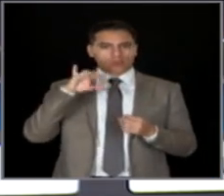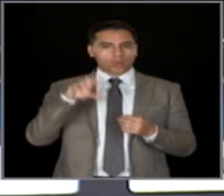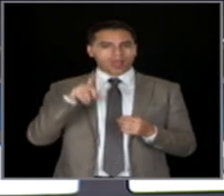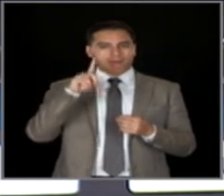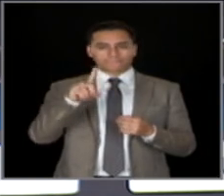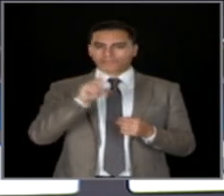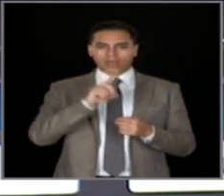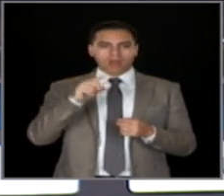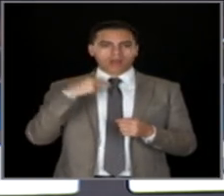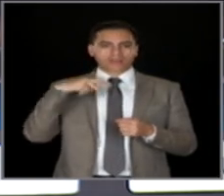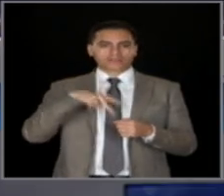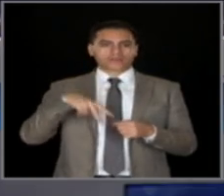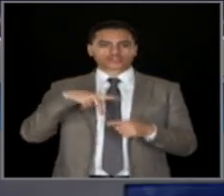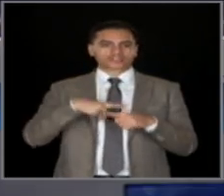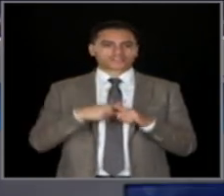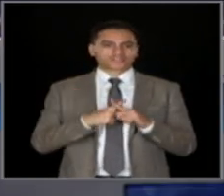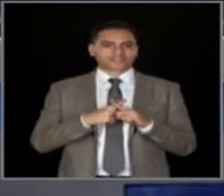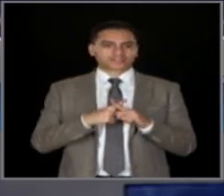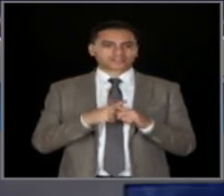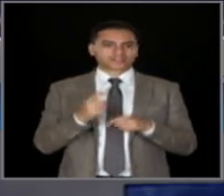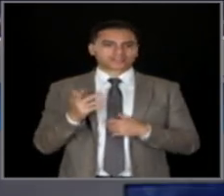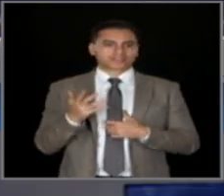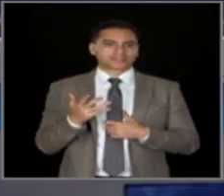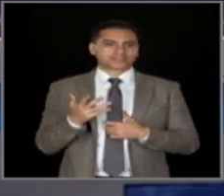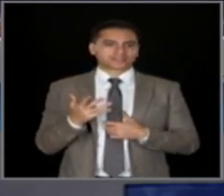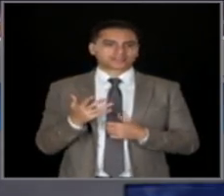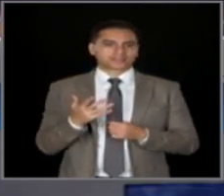ما هو ضعف الرقم 28؟